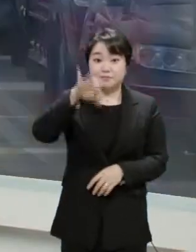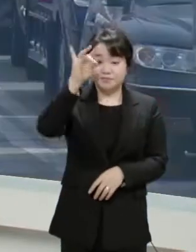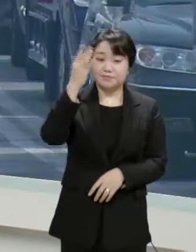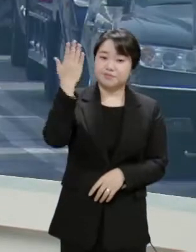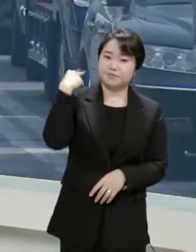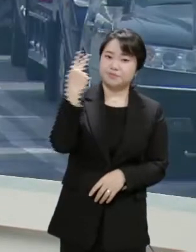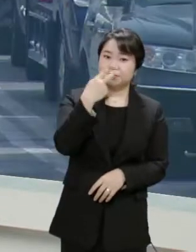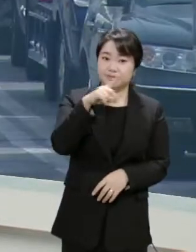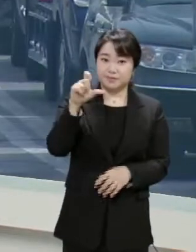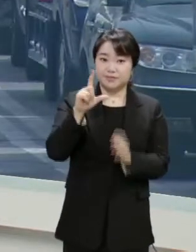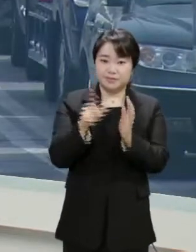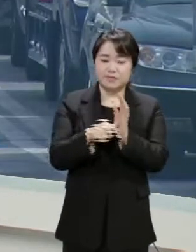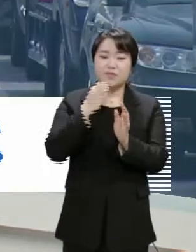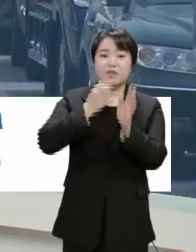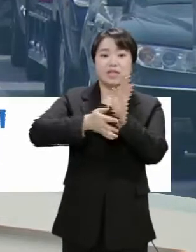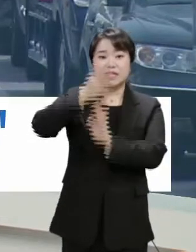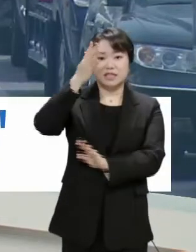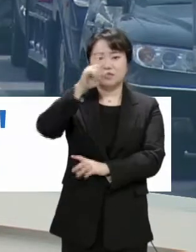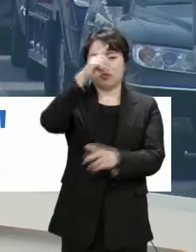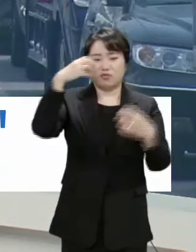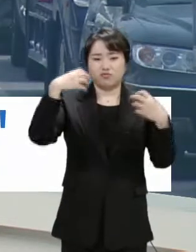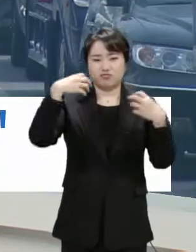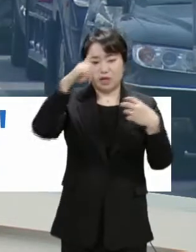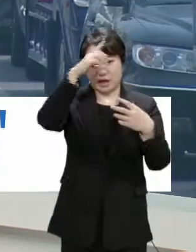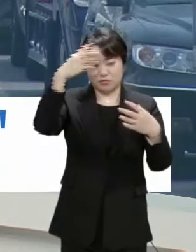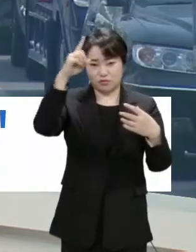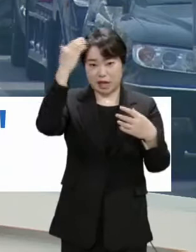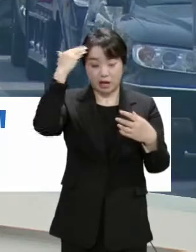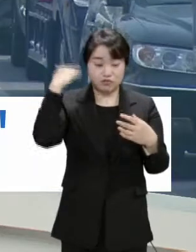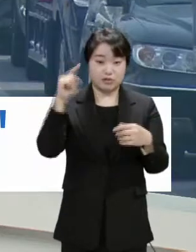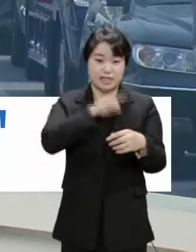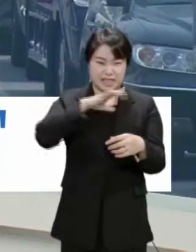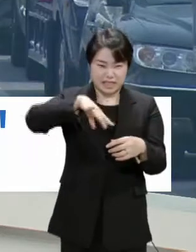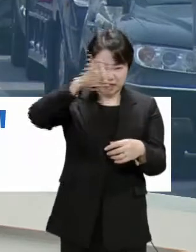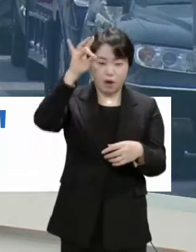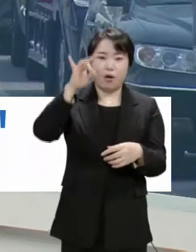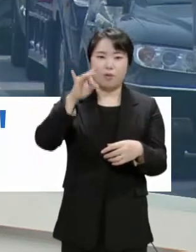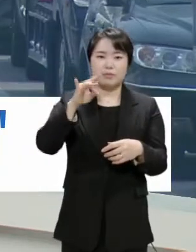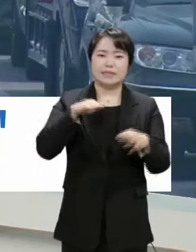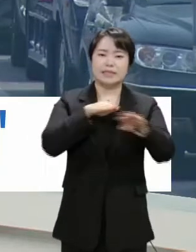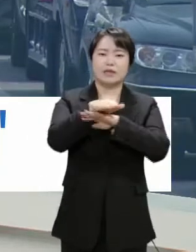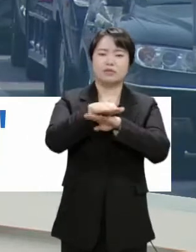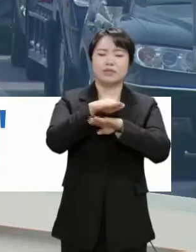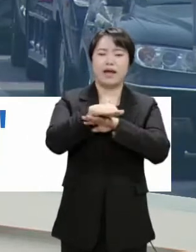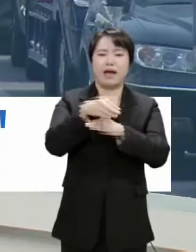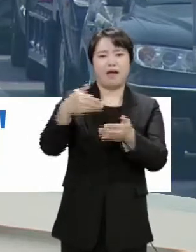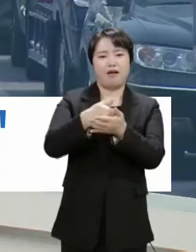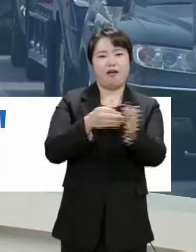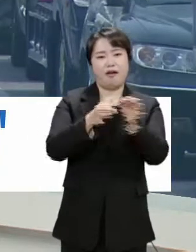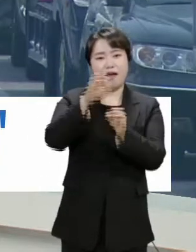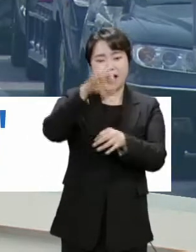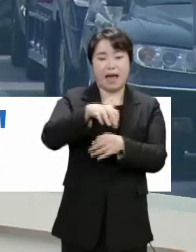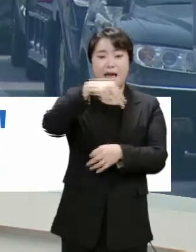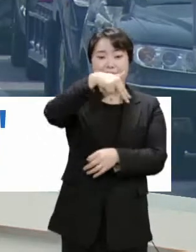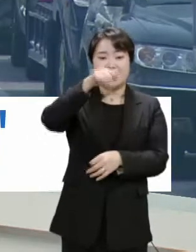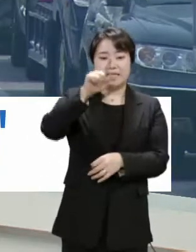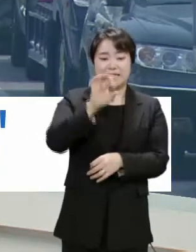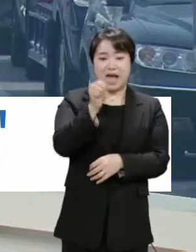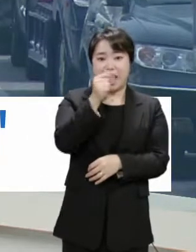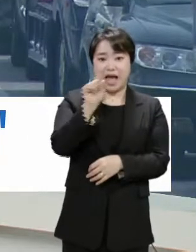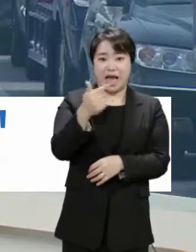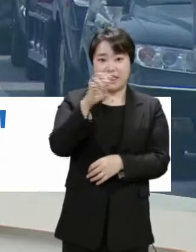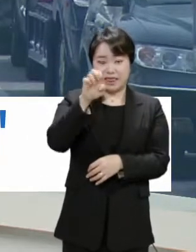지난 2015년 서울시가 국내 최대 자동차 산업 복합단지 조성을 목표로 시작한 동대문구 장안평 일대를